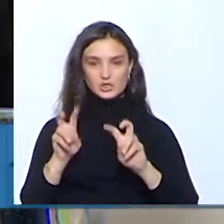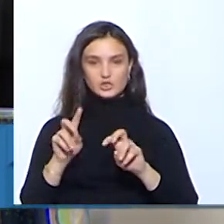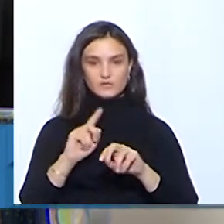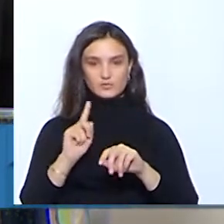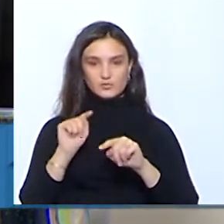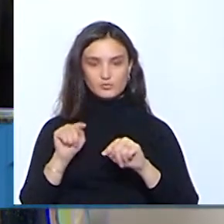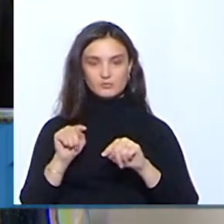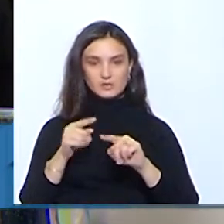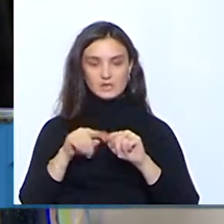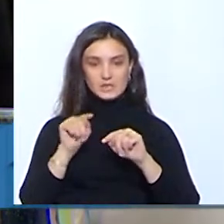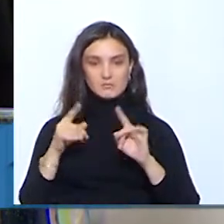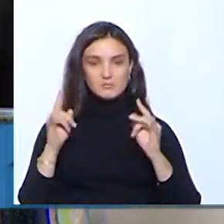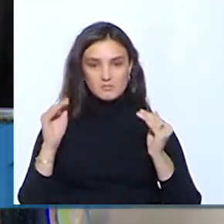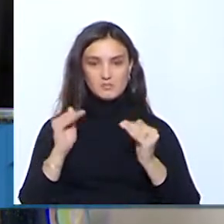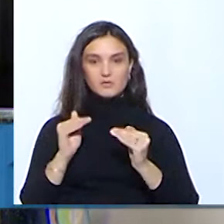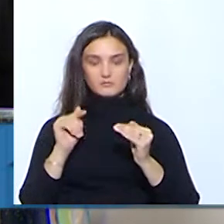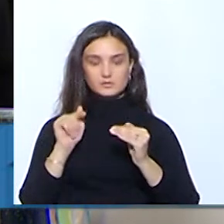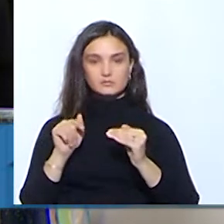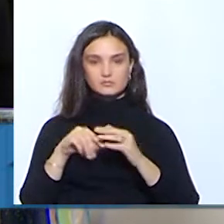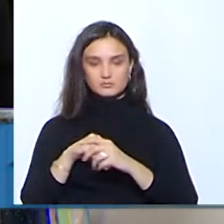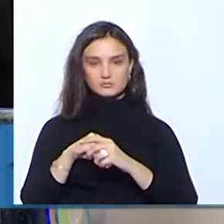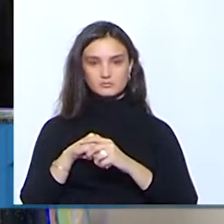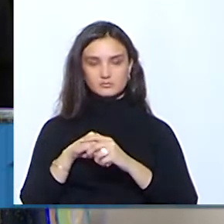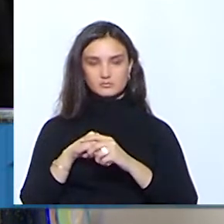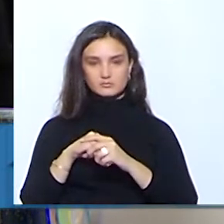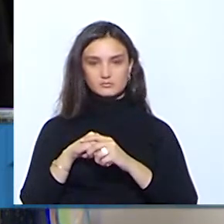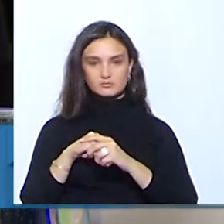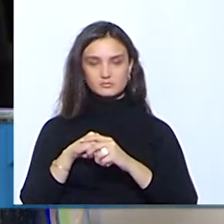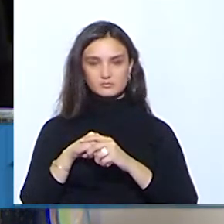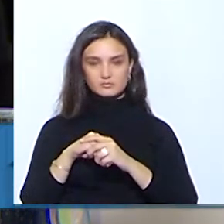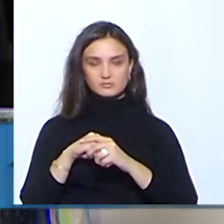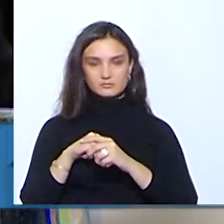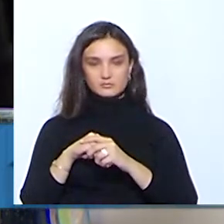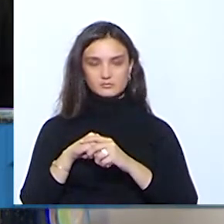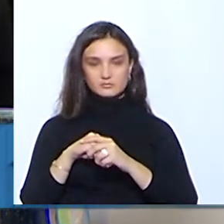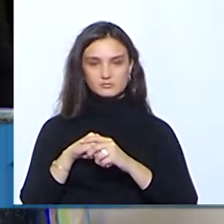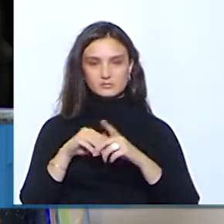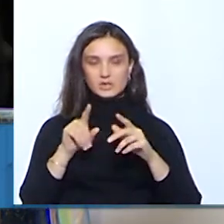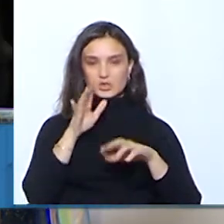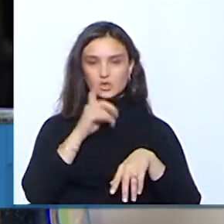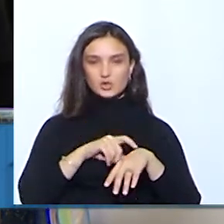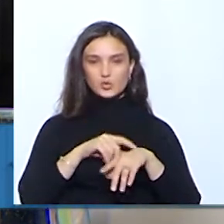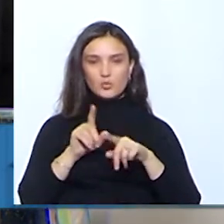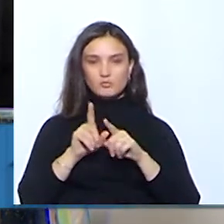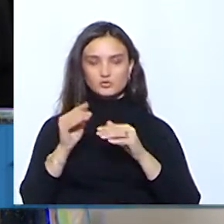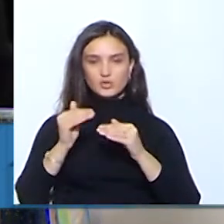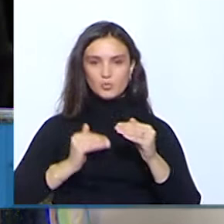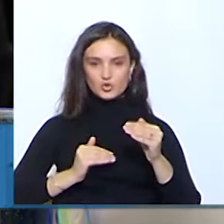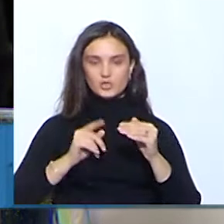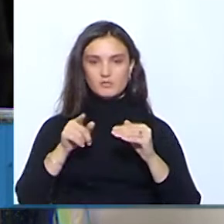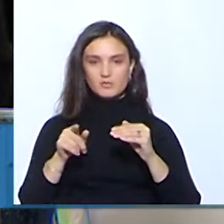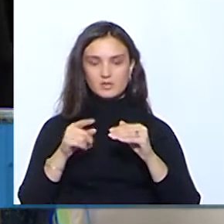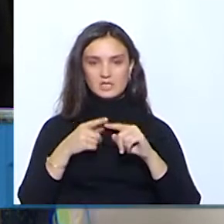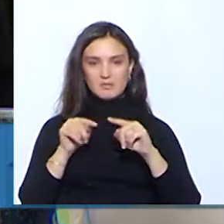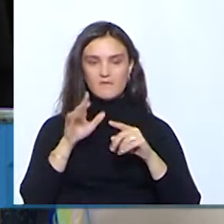რომ იმ ახალშობილს ის რაღაც გარკვეული დრო ჩამორჩება